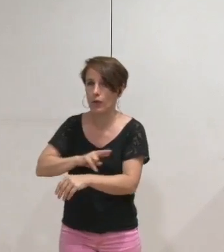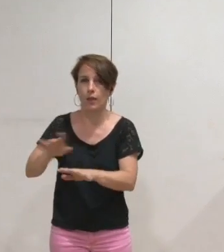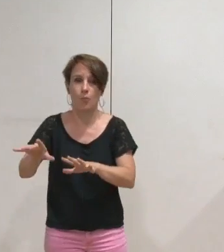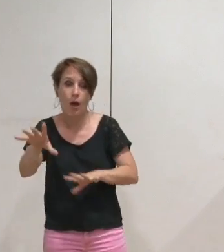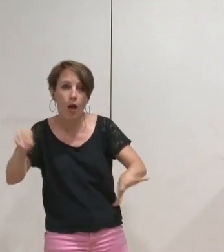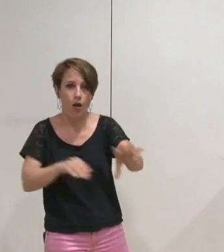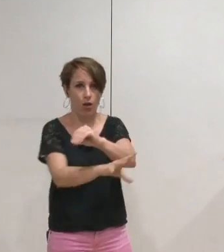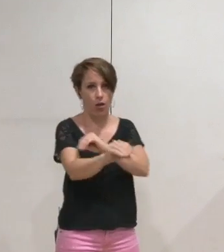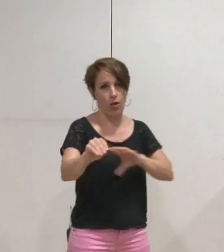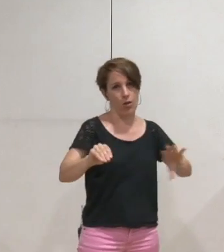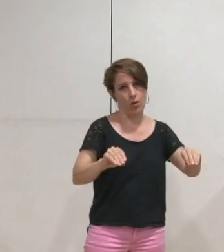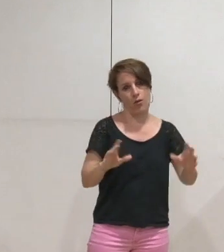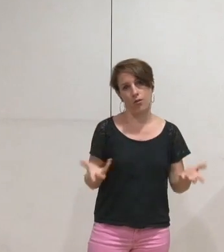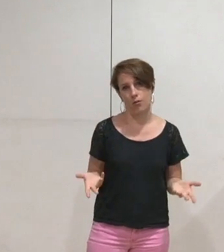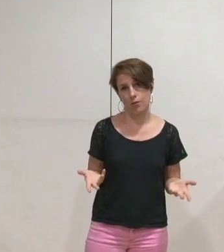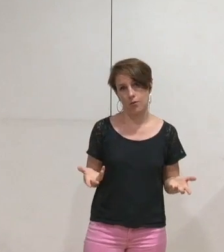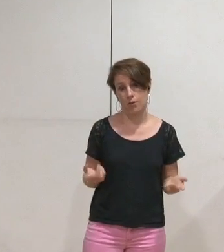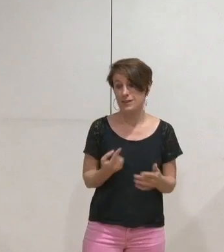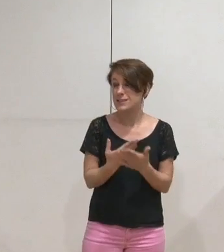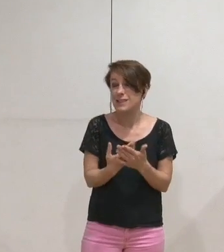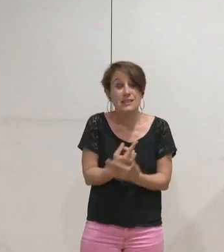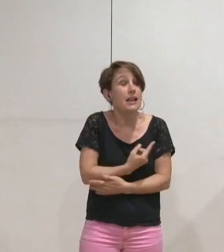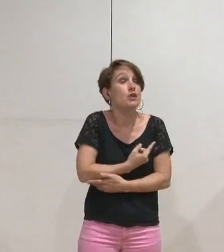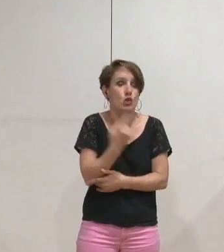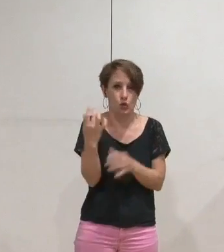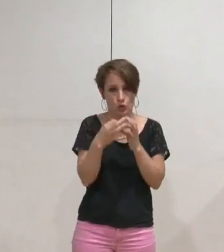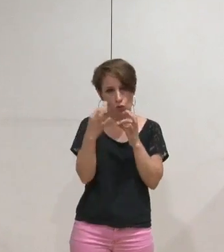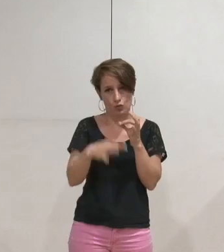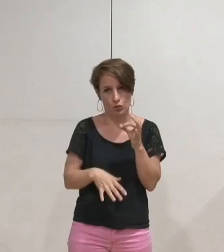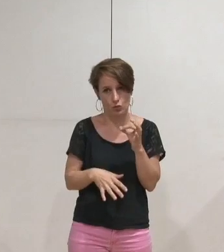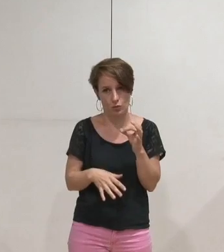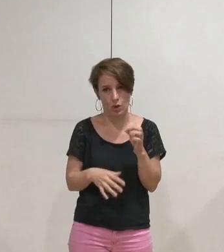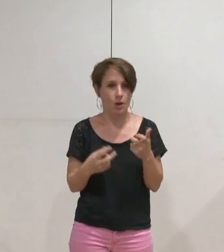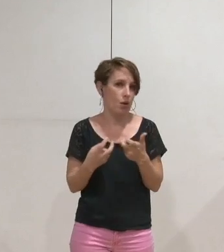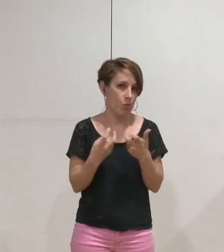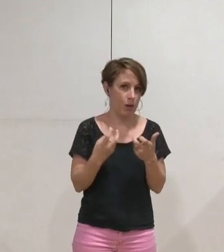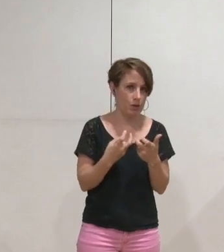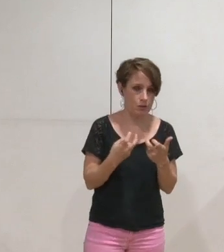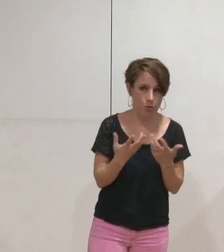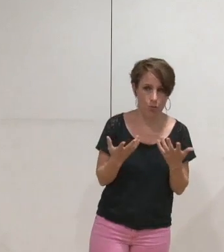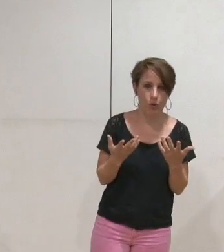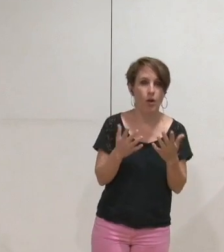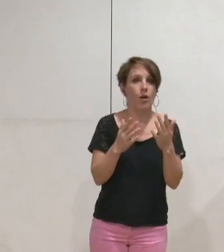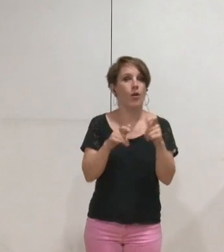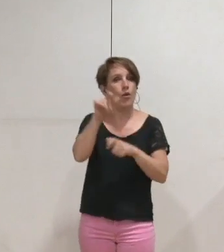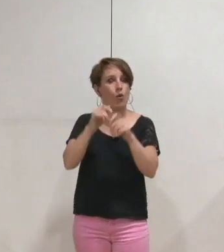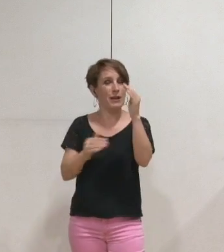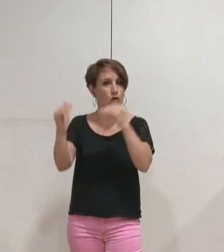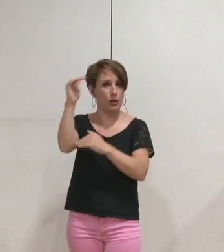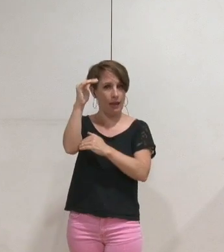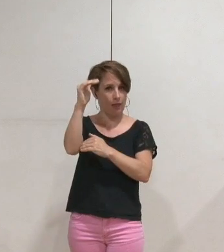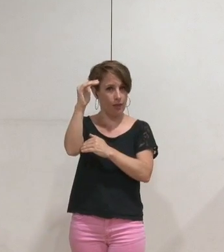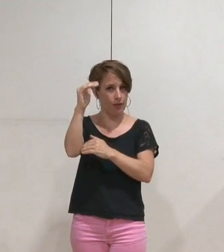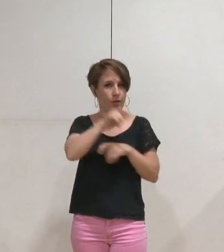c'est seulement par ce redéploiement entre notamment l'encadrement et le